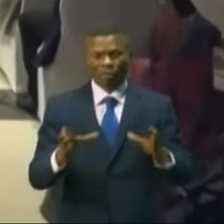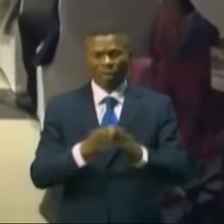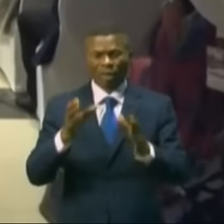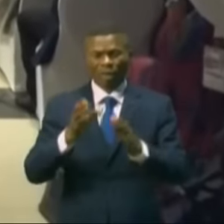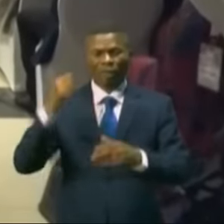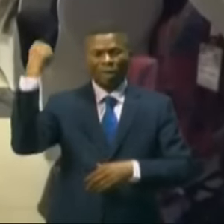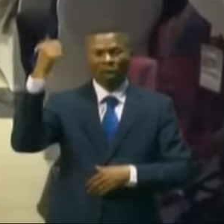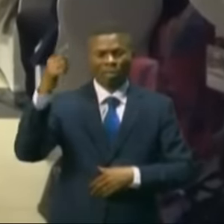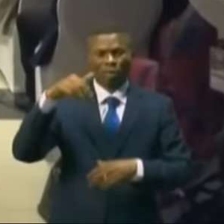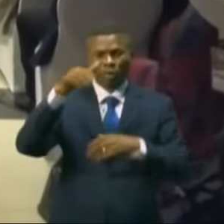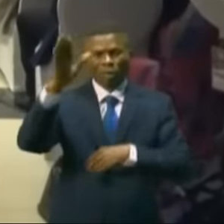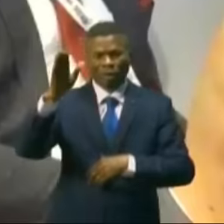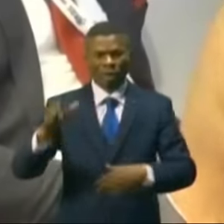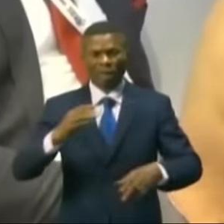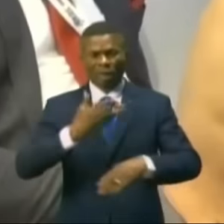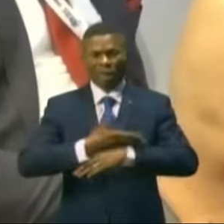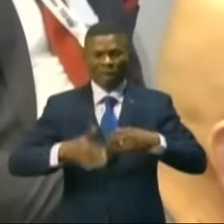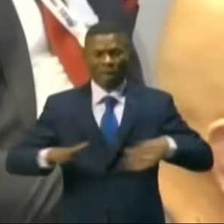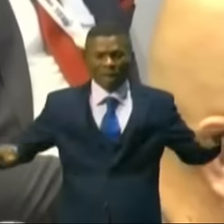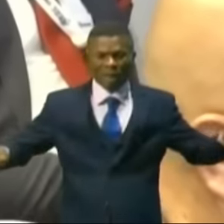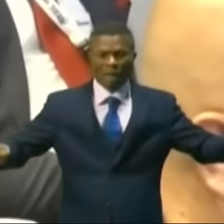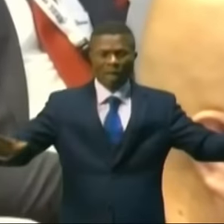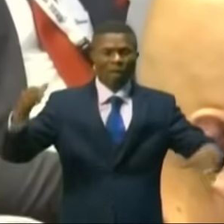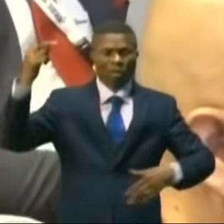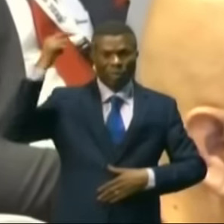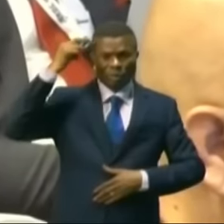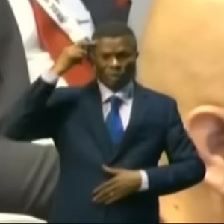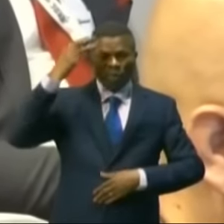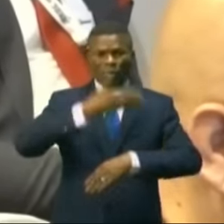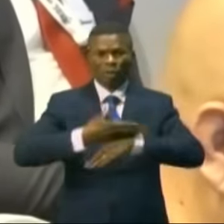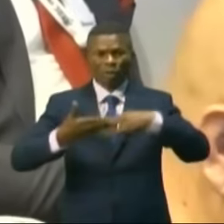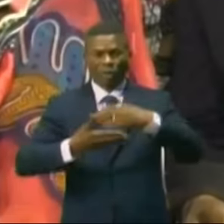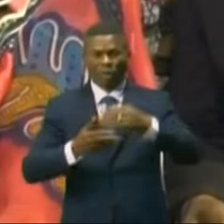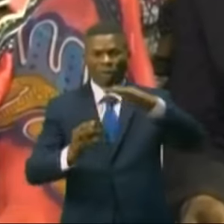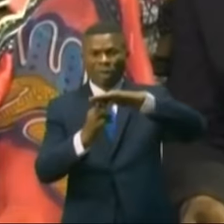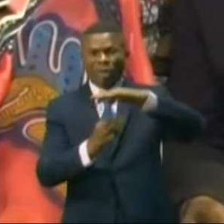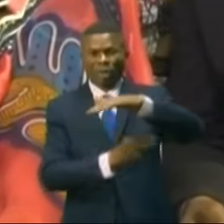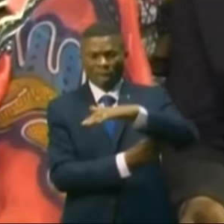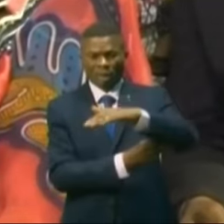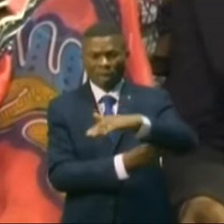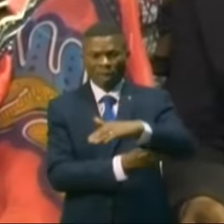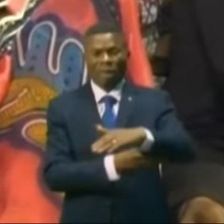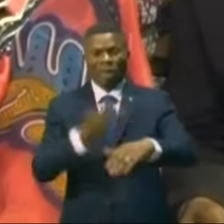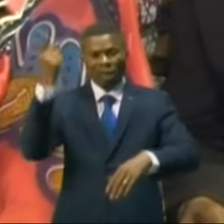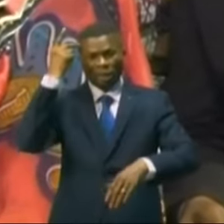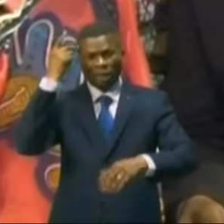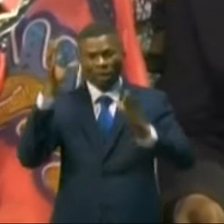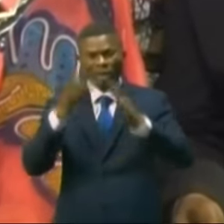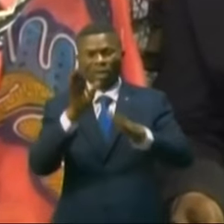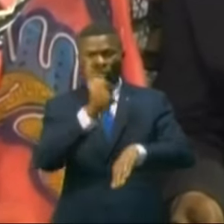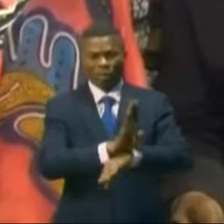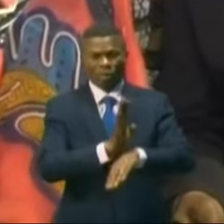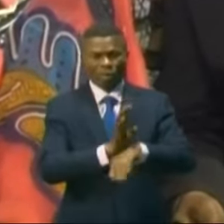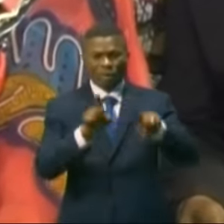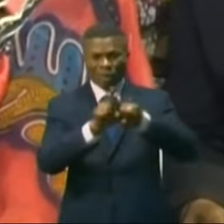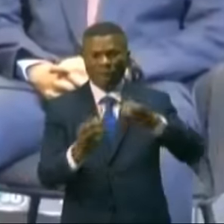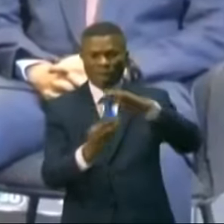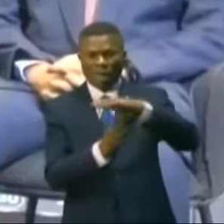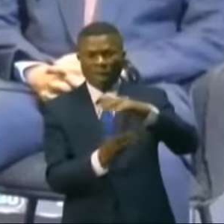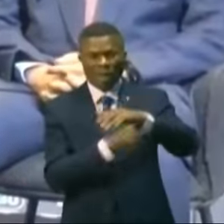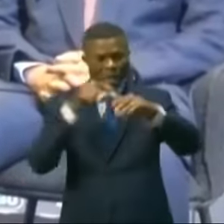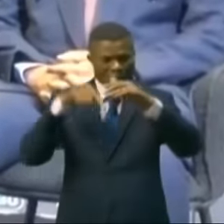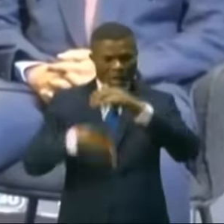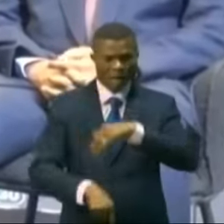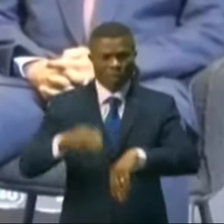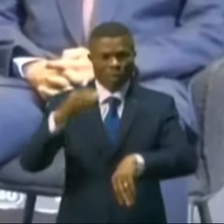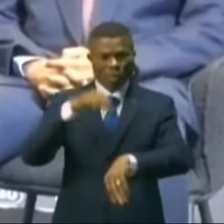la réhabilitation de l'aéroport d'Ndjili, la construction du pont Routrail Kinshasa-Brazzaville et les ports en eau profonde des